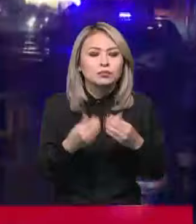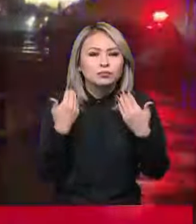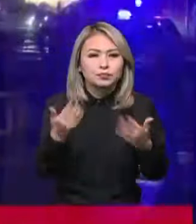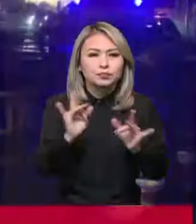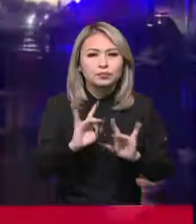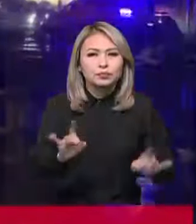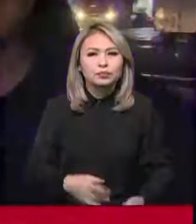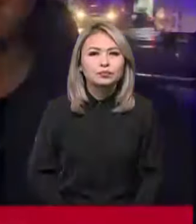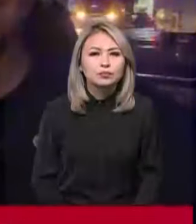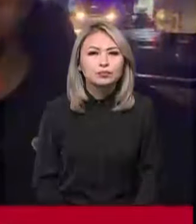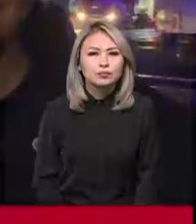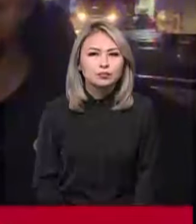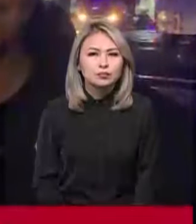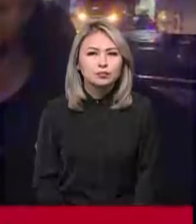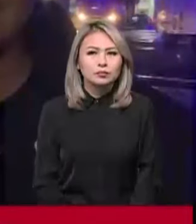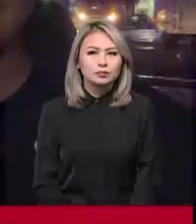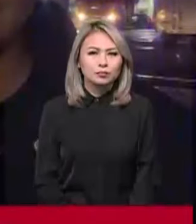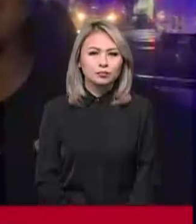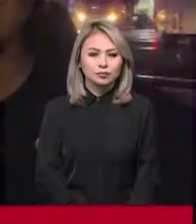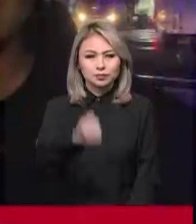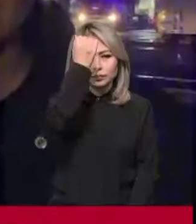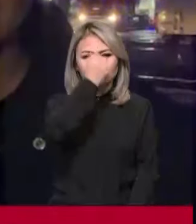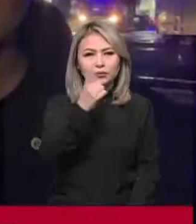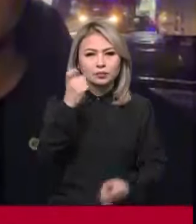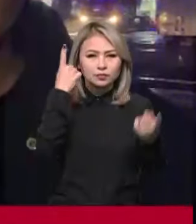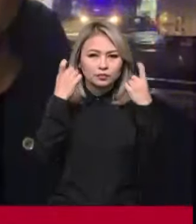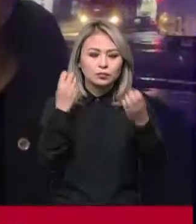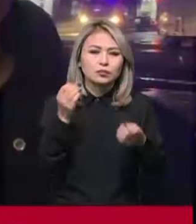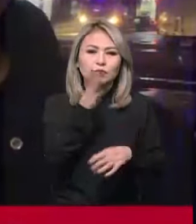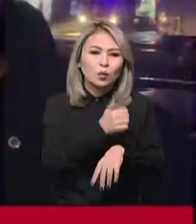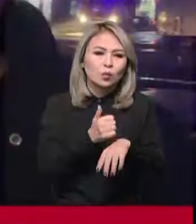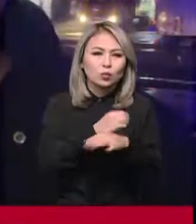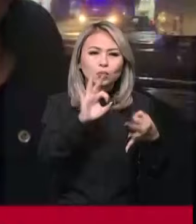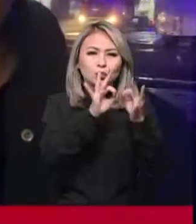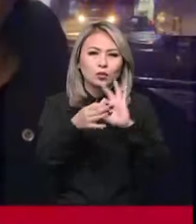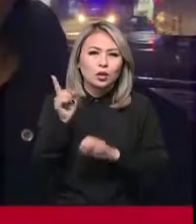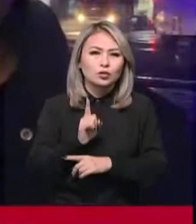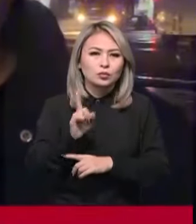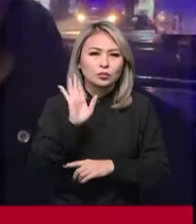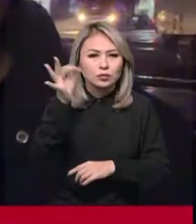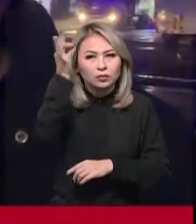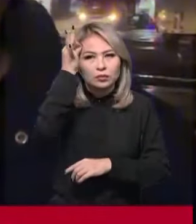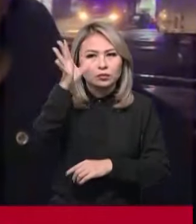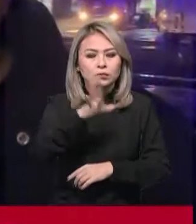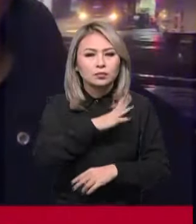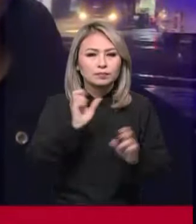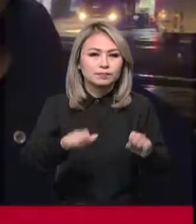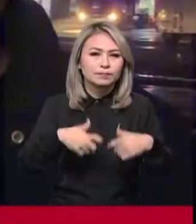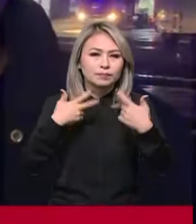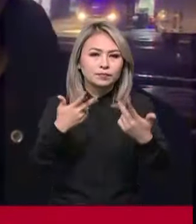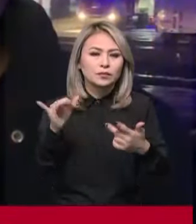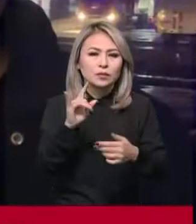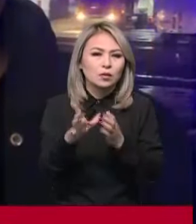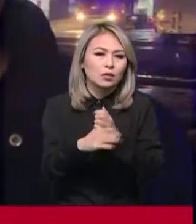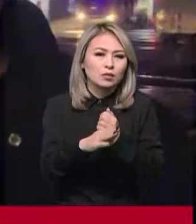осы. Асланбек, ақпаратыңызға рахмет. Сізден алдағы сағаттарда толыққанды ақпарат күтеміз. Естеріңізге салайын, бізбен тікелей байланыста болған